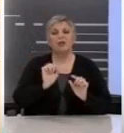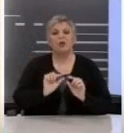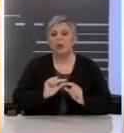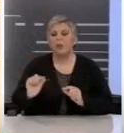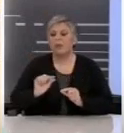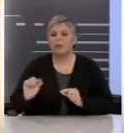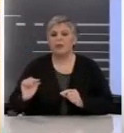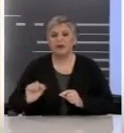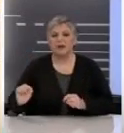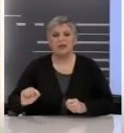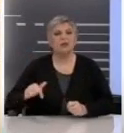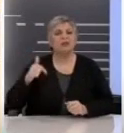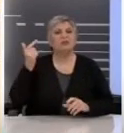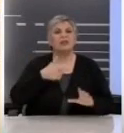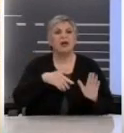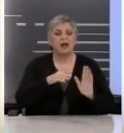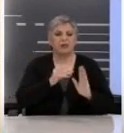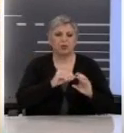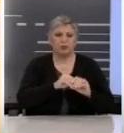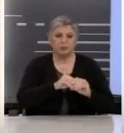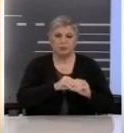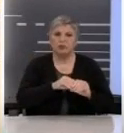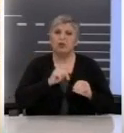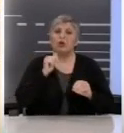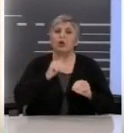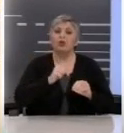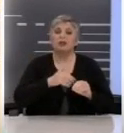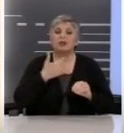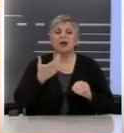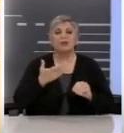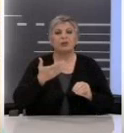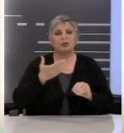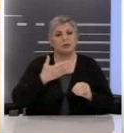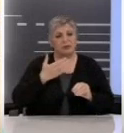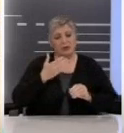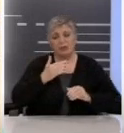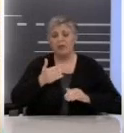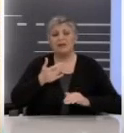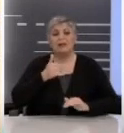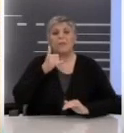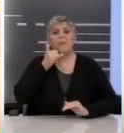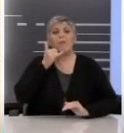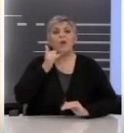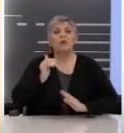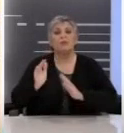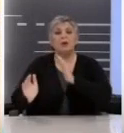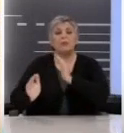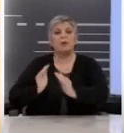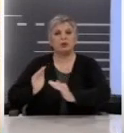υποκατάστατο μια συστηματικής και μόνιμης προστασίας των ευάλωτων νοικοκυριών που λείπει.